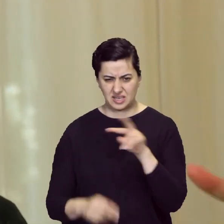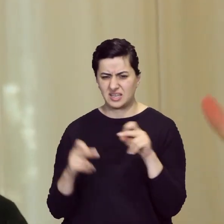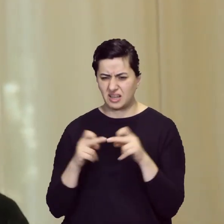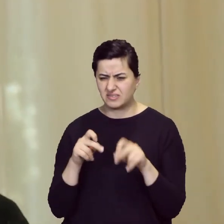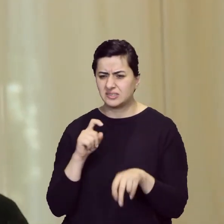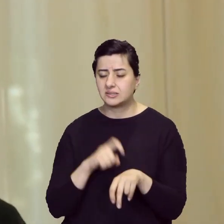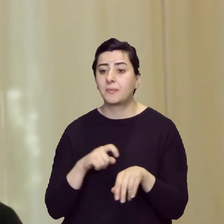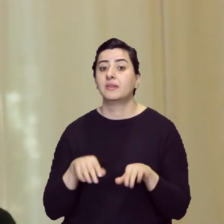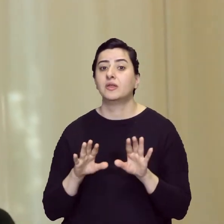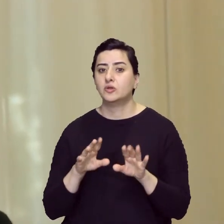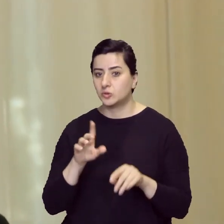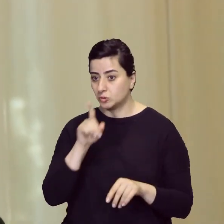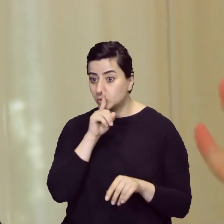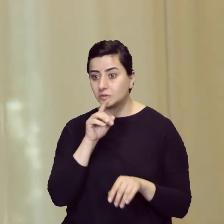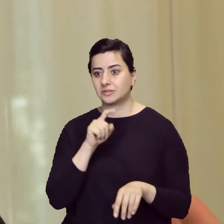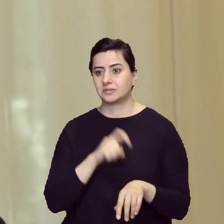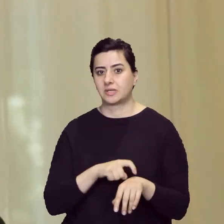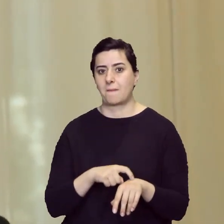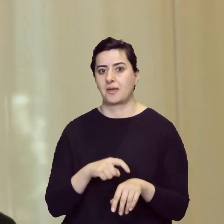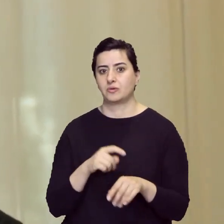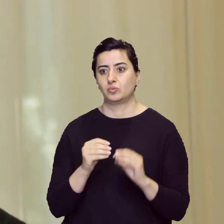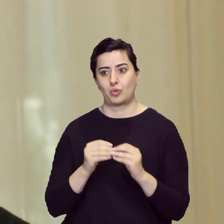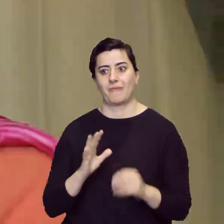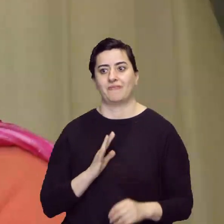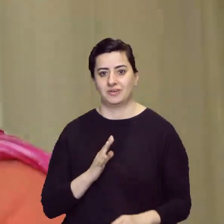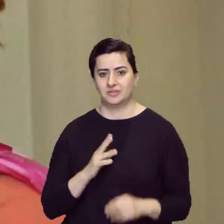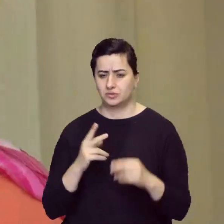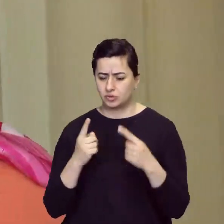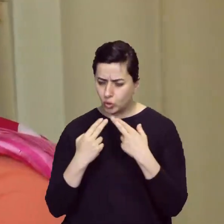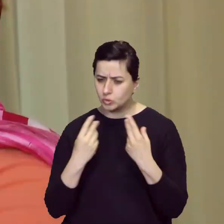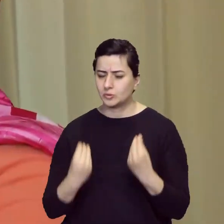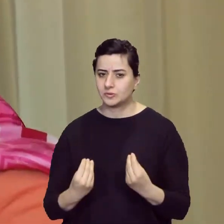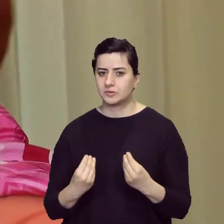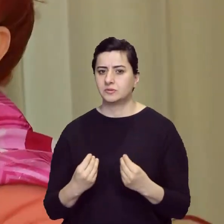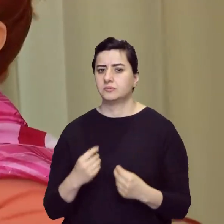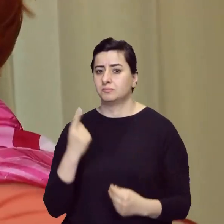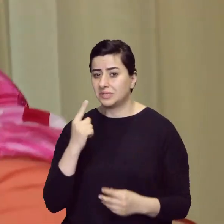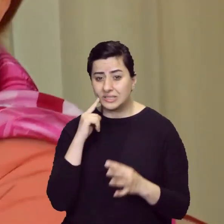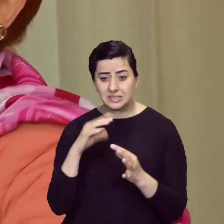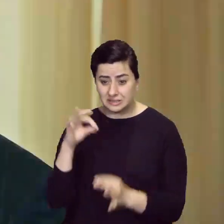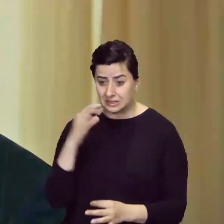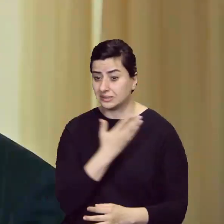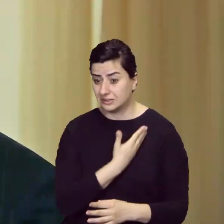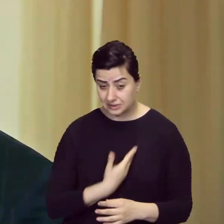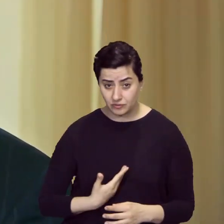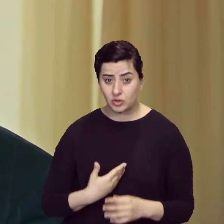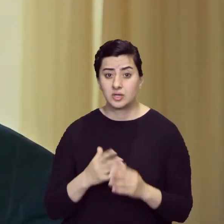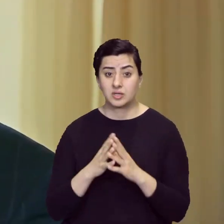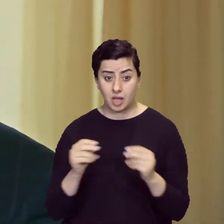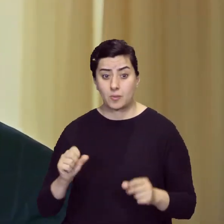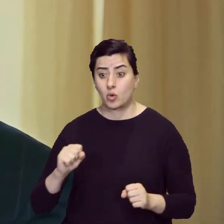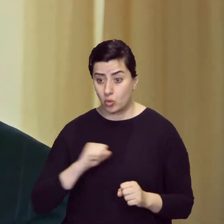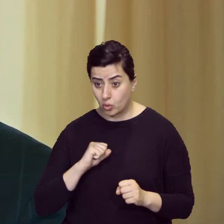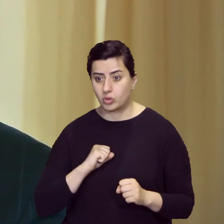ettiğiniz zaman değil, sustuğunuz zaman esas sorun var demektir. Bir insan bir insanı seviyorsa ve